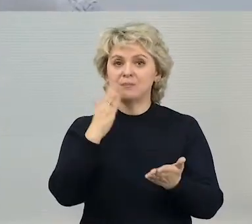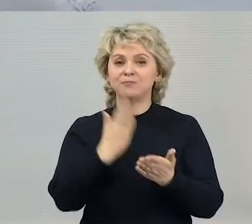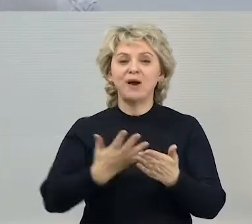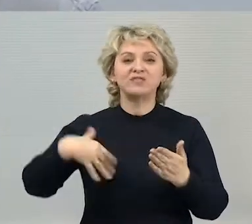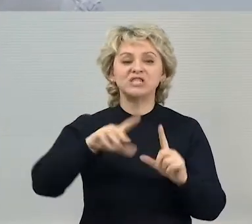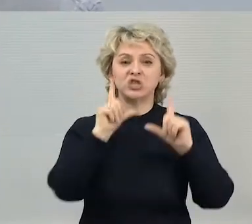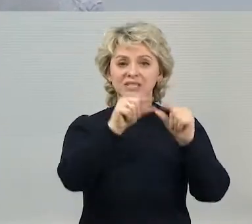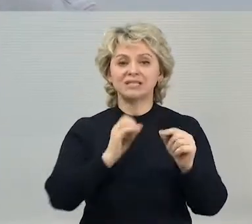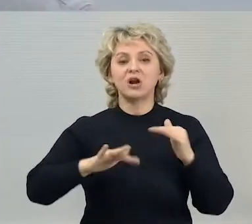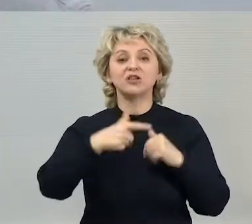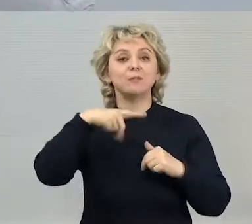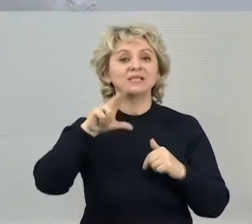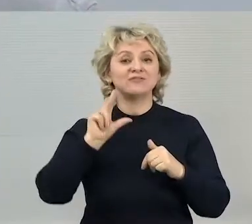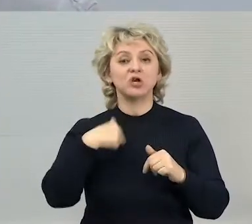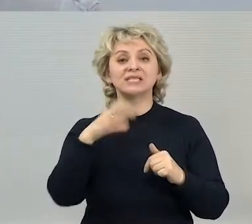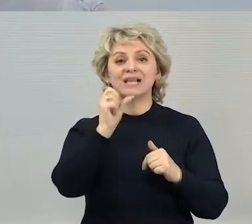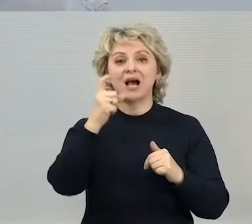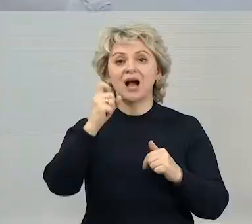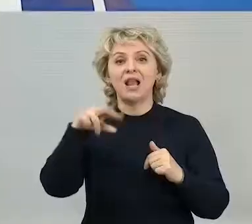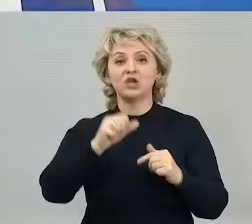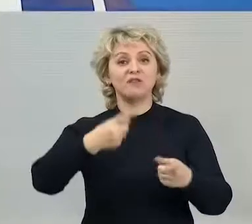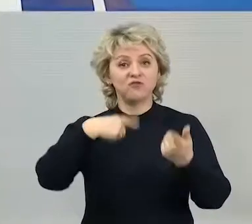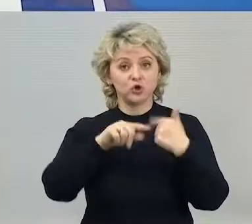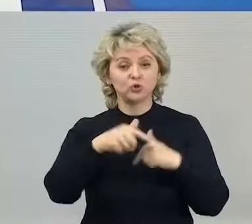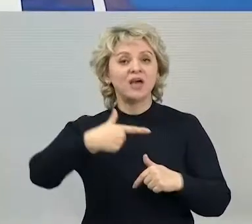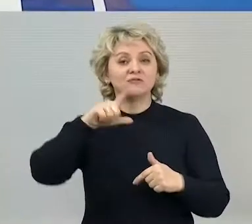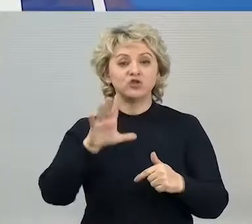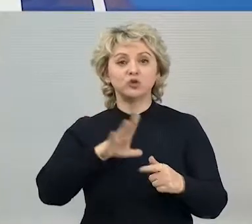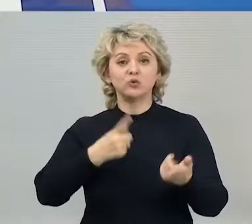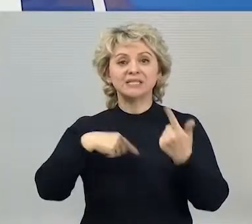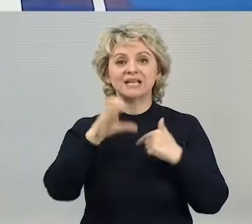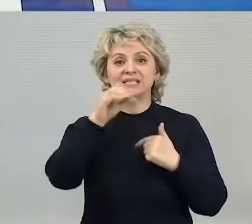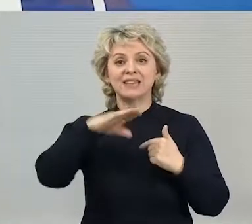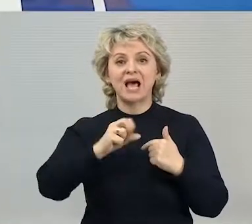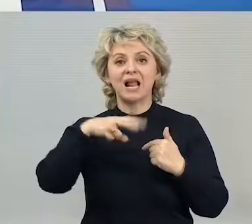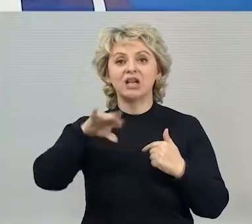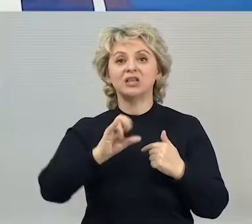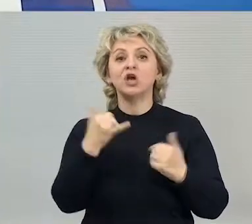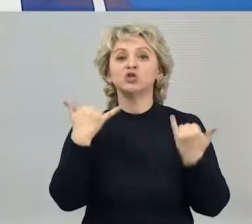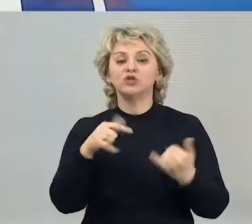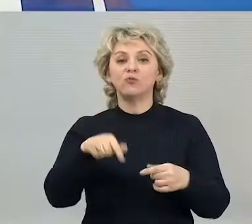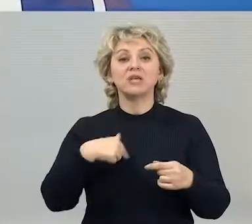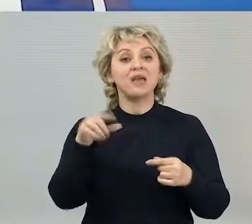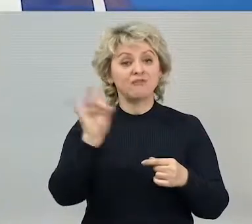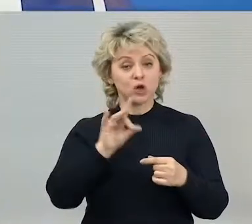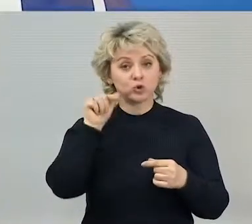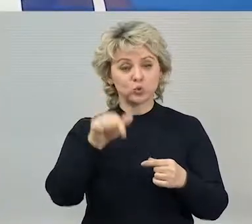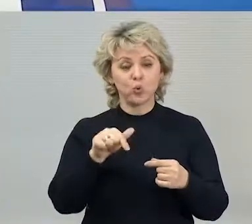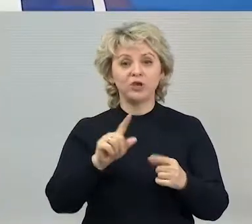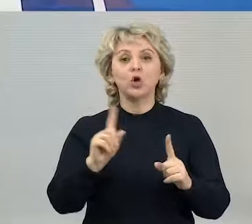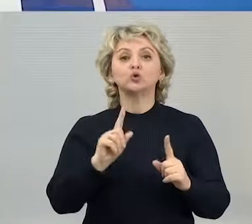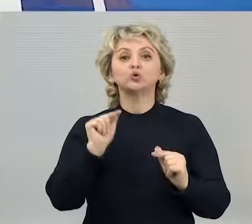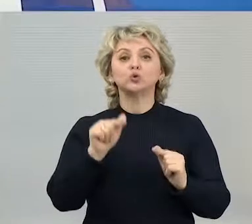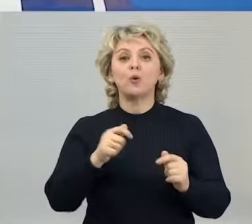всей нашей стране. Позавчера с Сахалина вернулся. Вчера вернулся из Сталина, а сегодня вот я в Ростове,